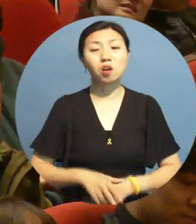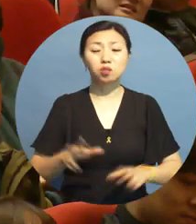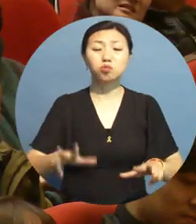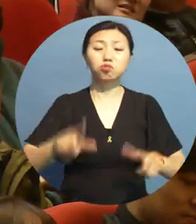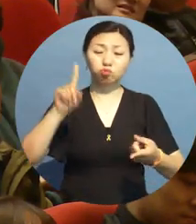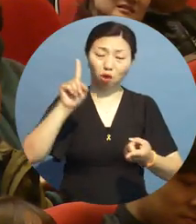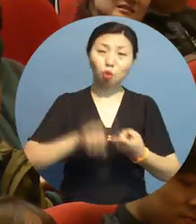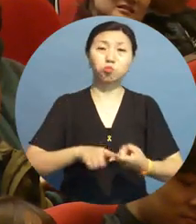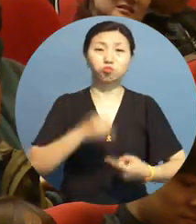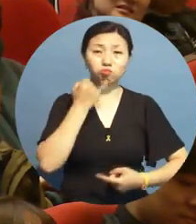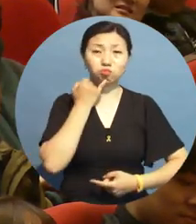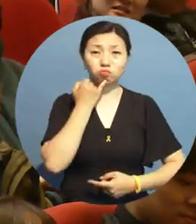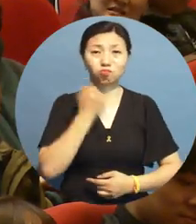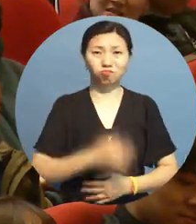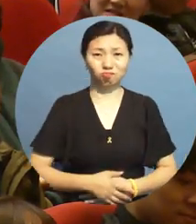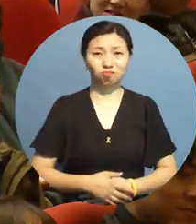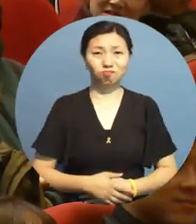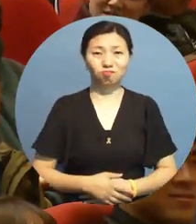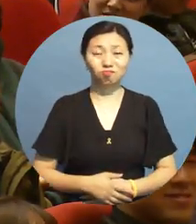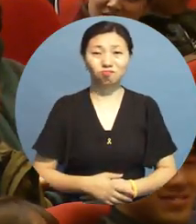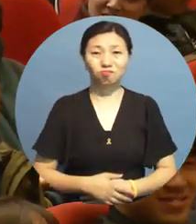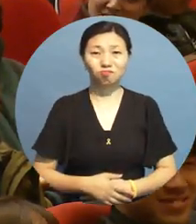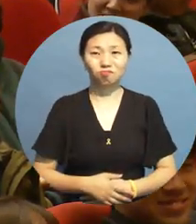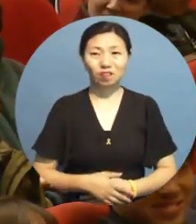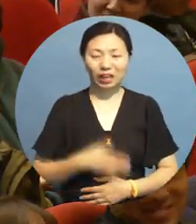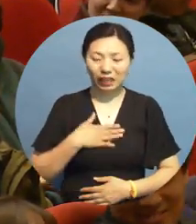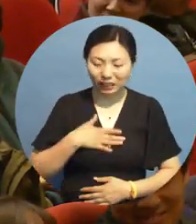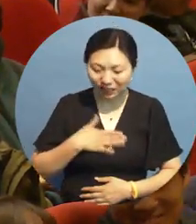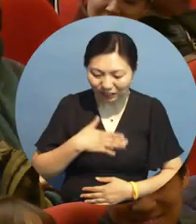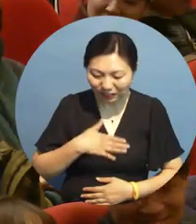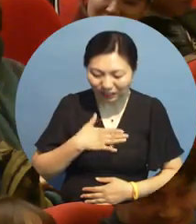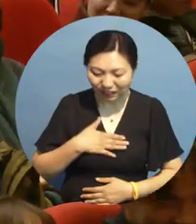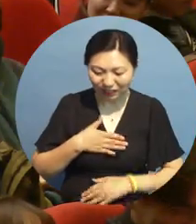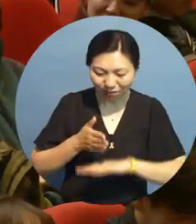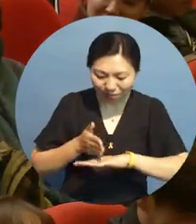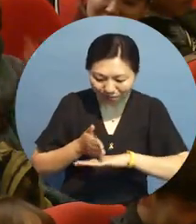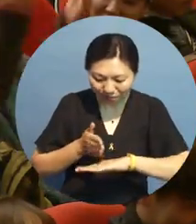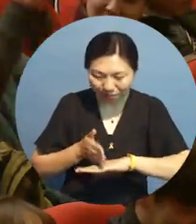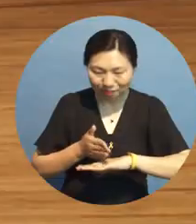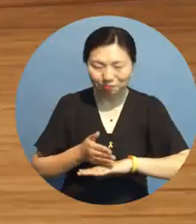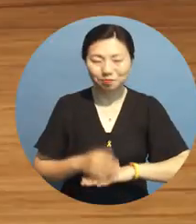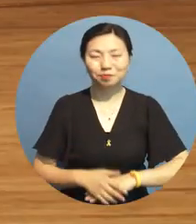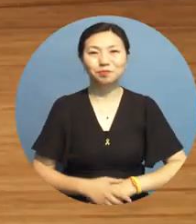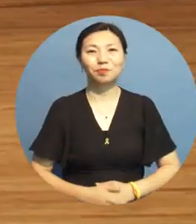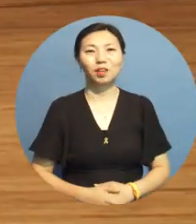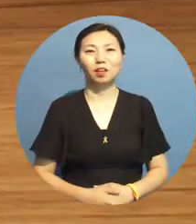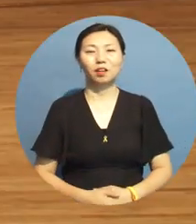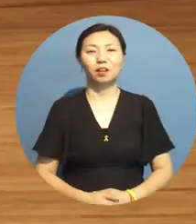알겠습니다. 네, 감사합니다. 네.